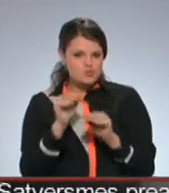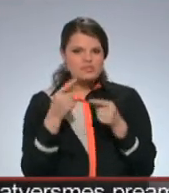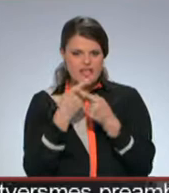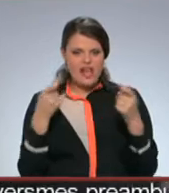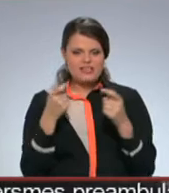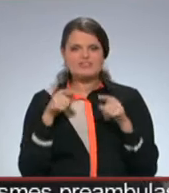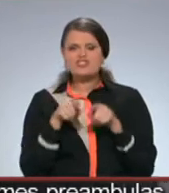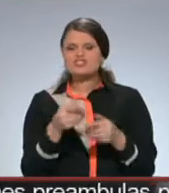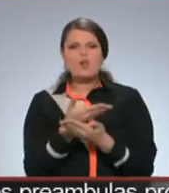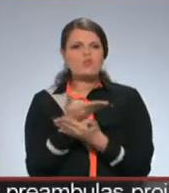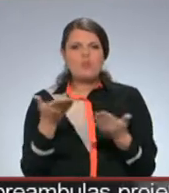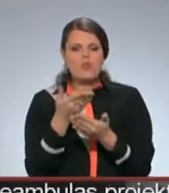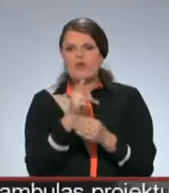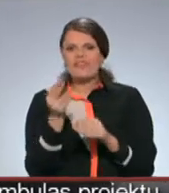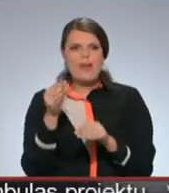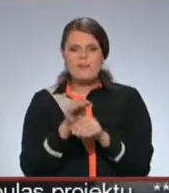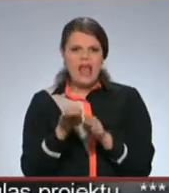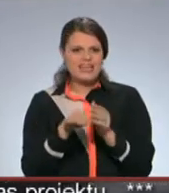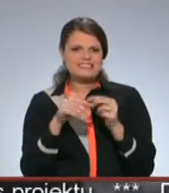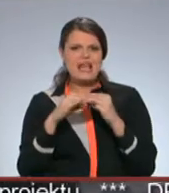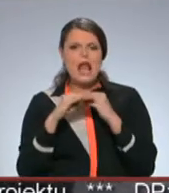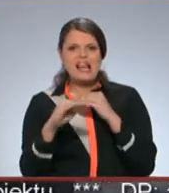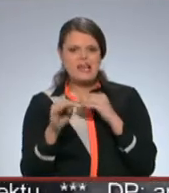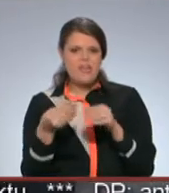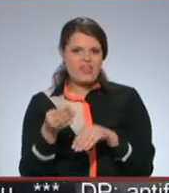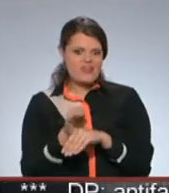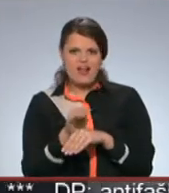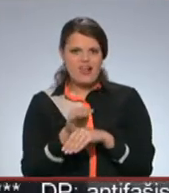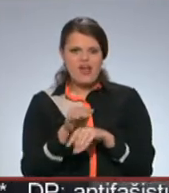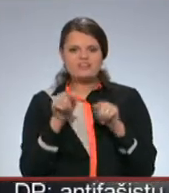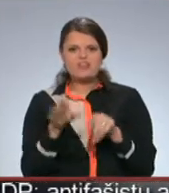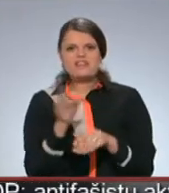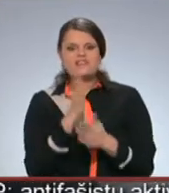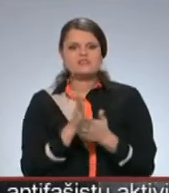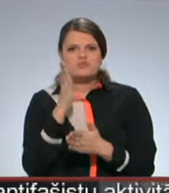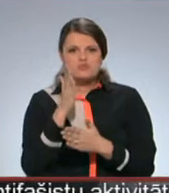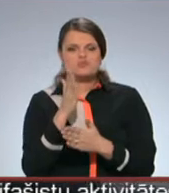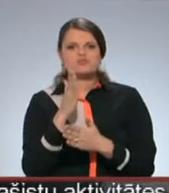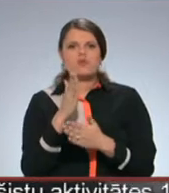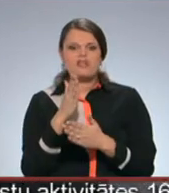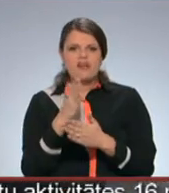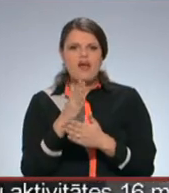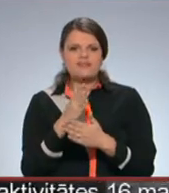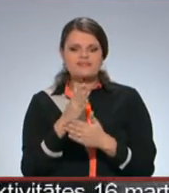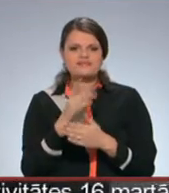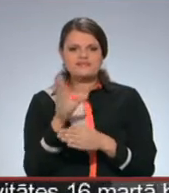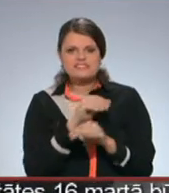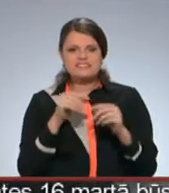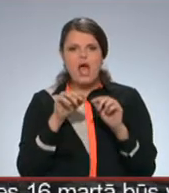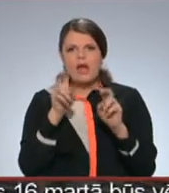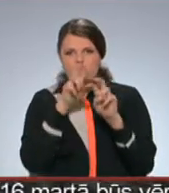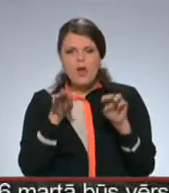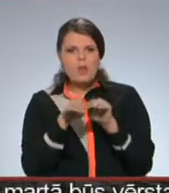un šeit nekur nepieliks līmeni klāt. Kā teikt, viss notiek ar ģeodēzijas palīdzību, visa